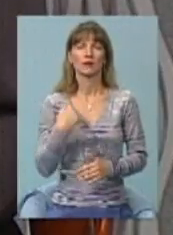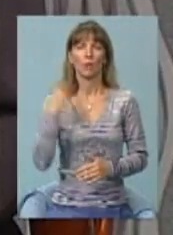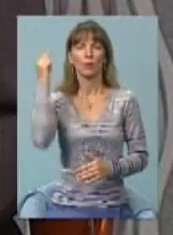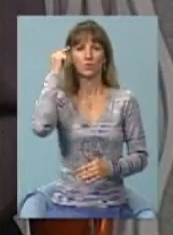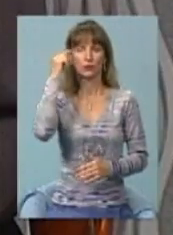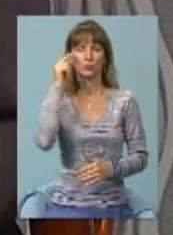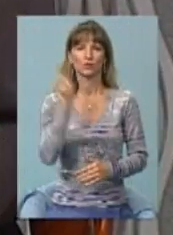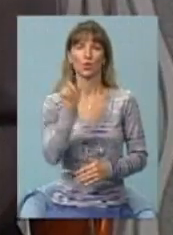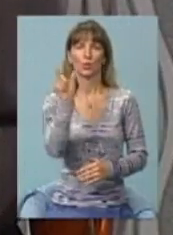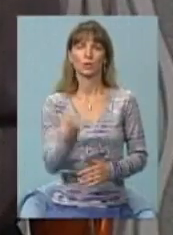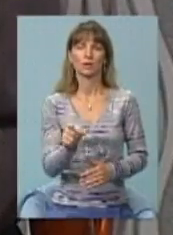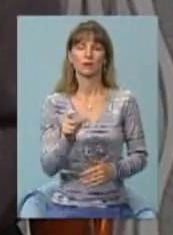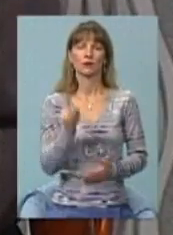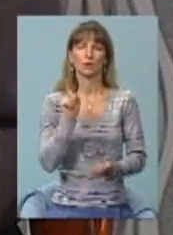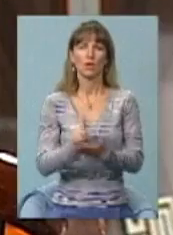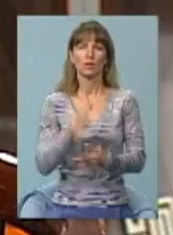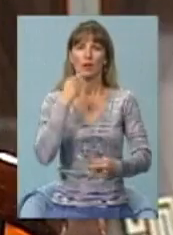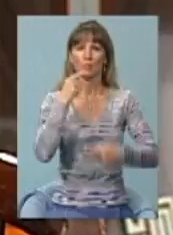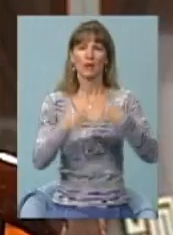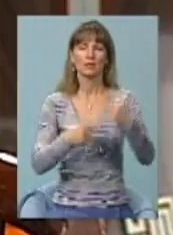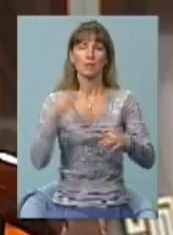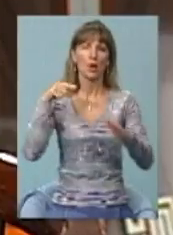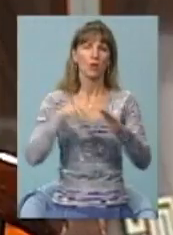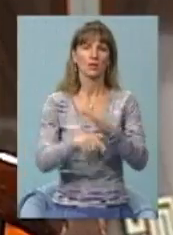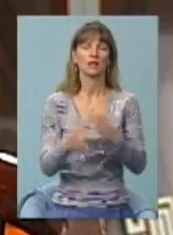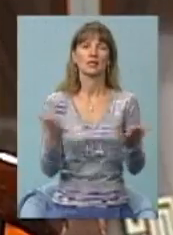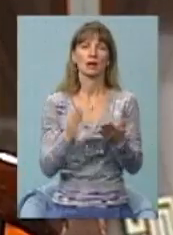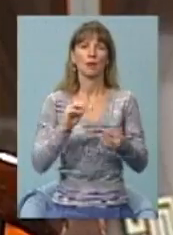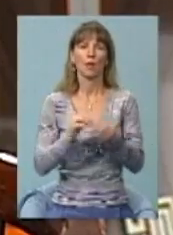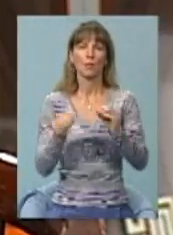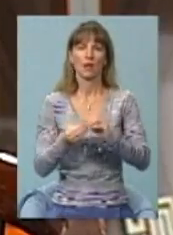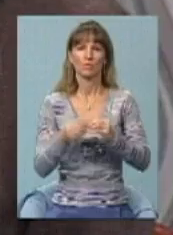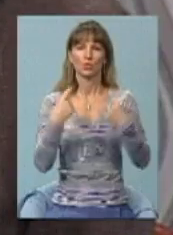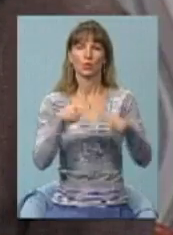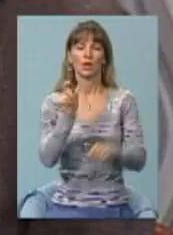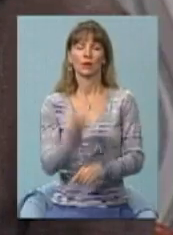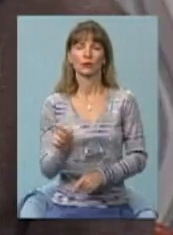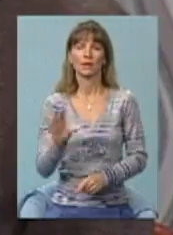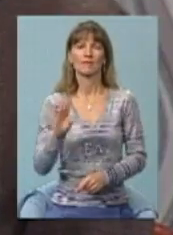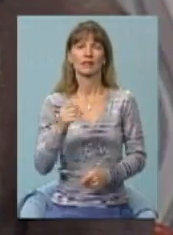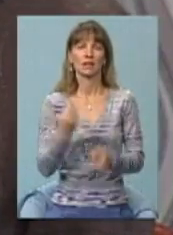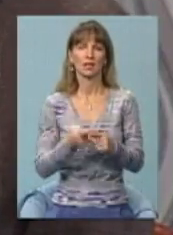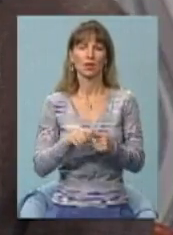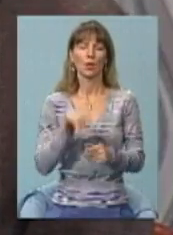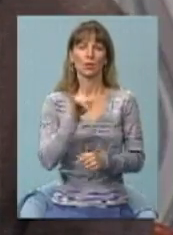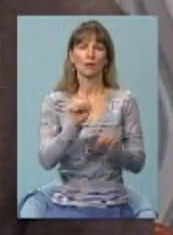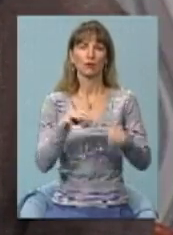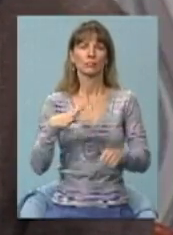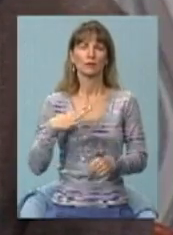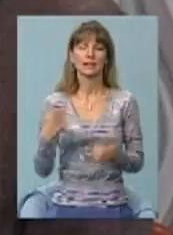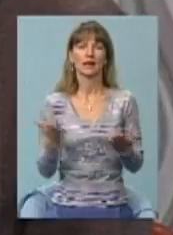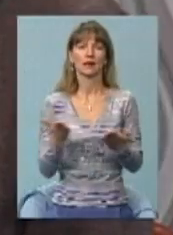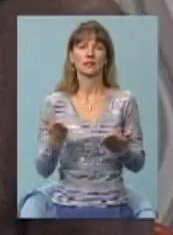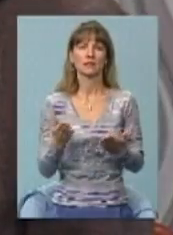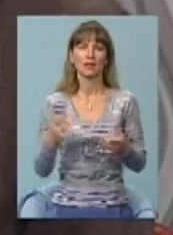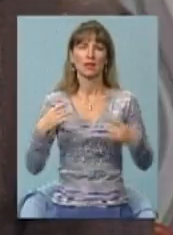розумію, людина повинна постійно проникатися якимись певними проблемами інших людей. І від цього у неї може статися якийсь